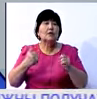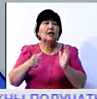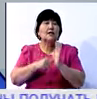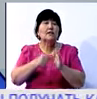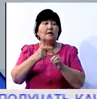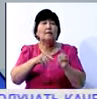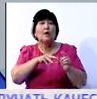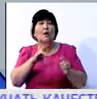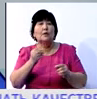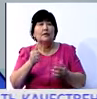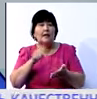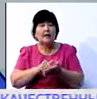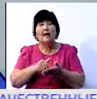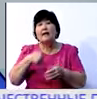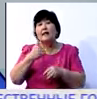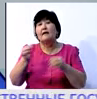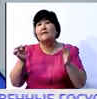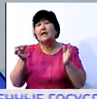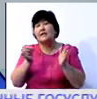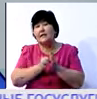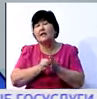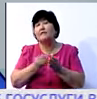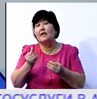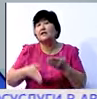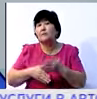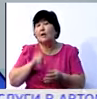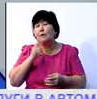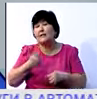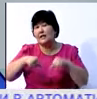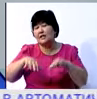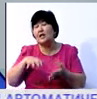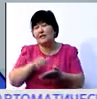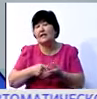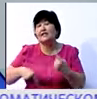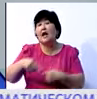миллионов тенге. Главная цель – финансовая поддержка молодежи, которая решила заняться бизнесом.